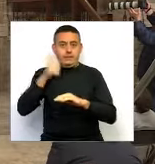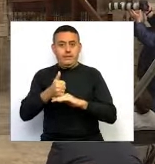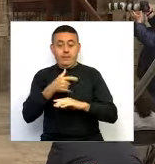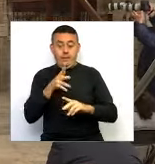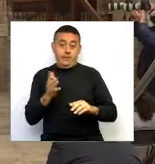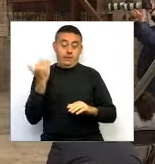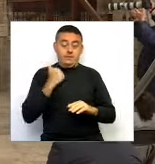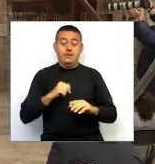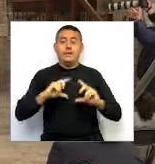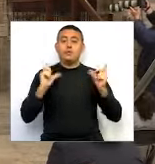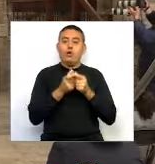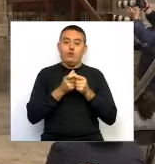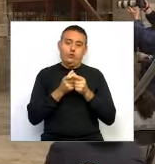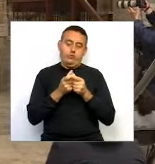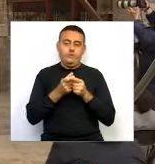de la Comissió Interdepartamental